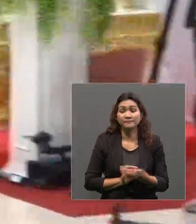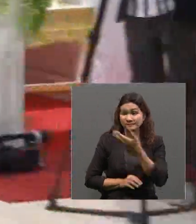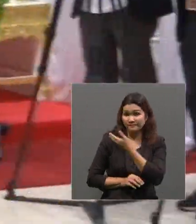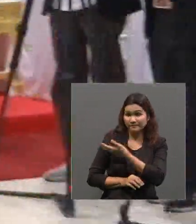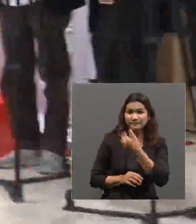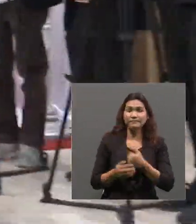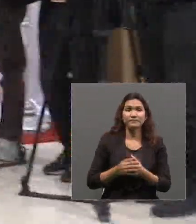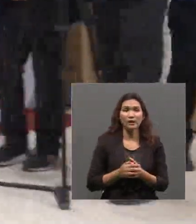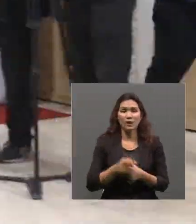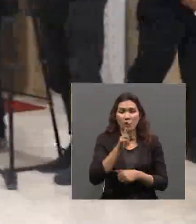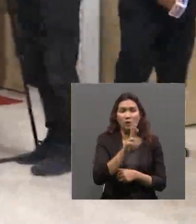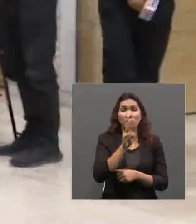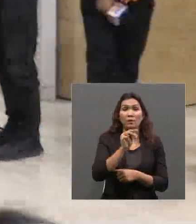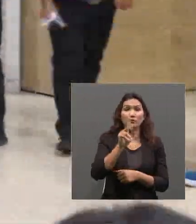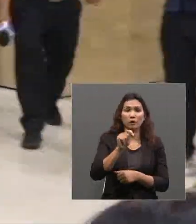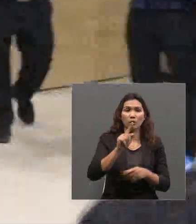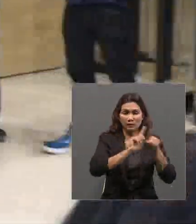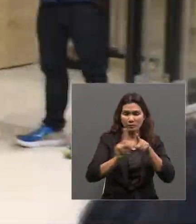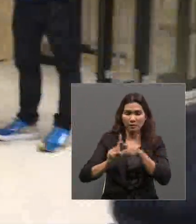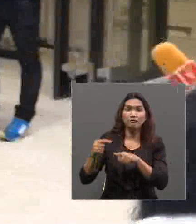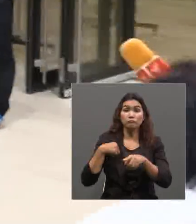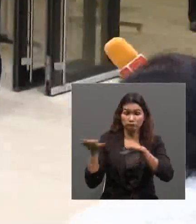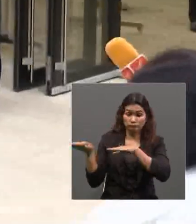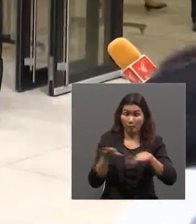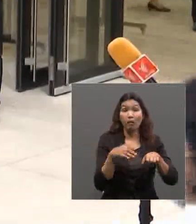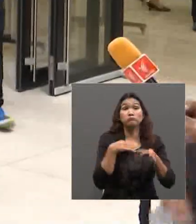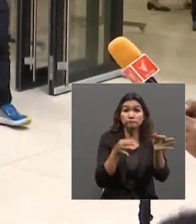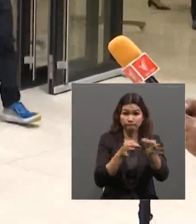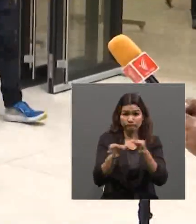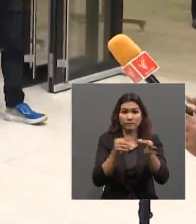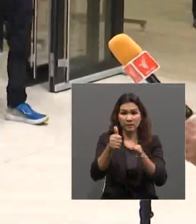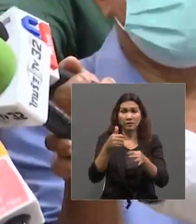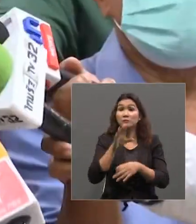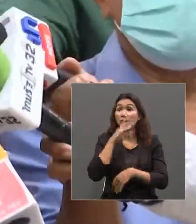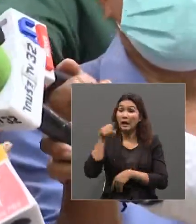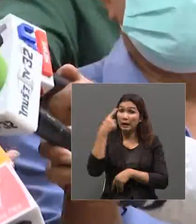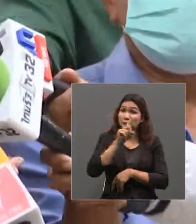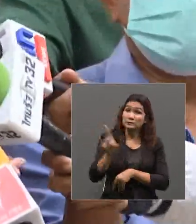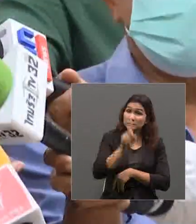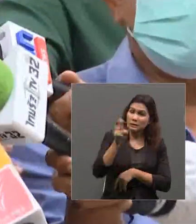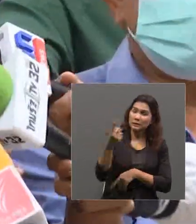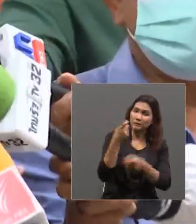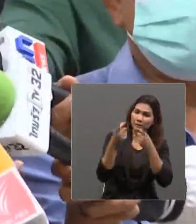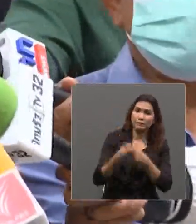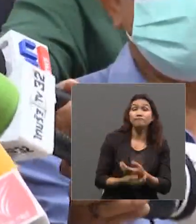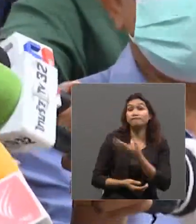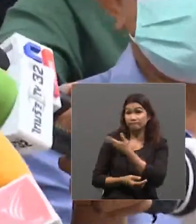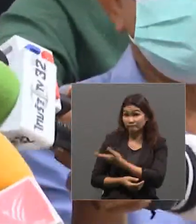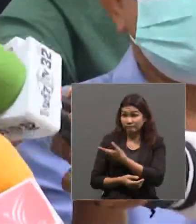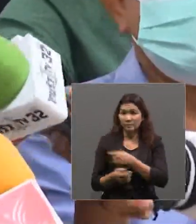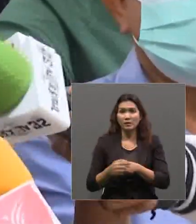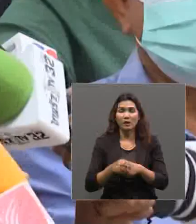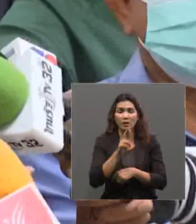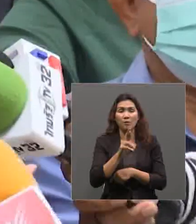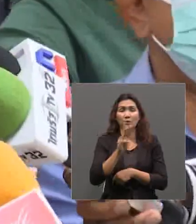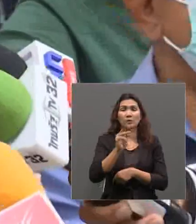รัฐมนตรีแต่ละท่านแน่นอนค่ะต่างแสดงความพร้อมชี้แจงทุกข้อสงสัยโดยนายวราวุธศิลปะอาชาค่ะรัฐมนตรีว่าการกระทรว